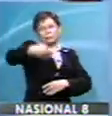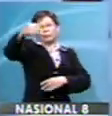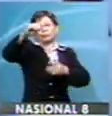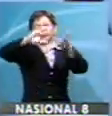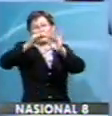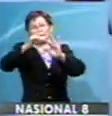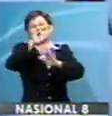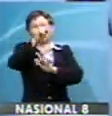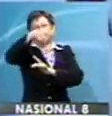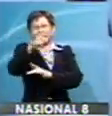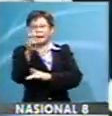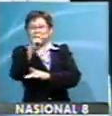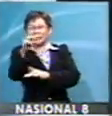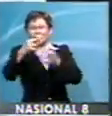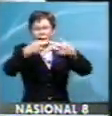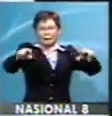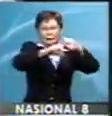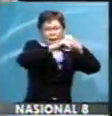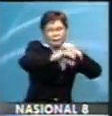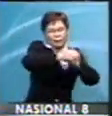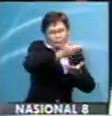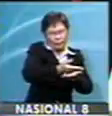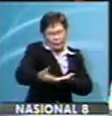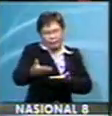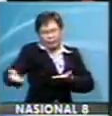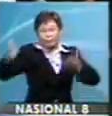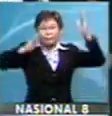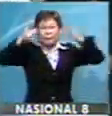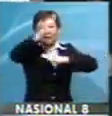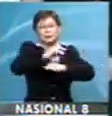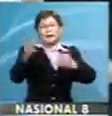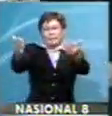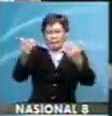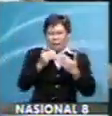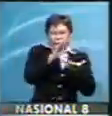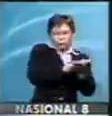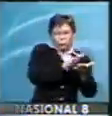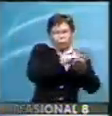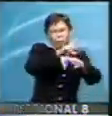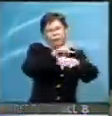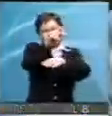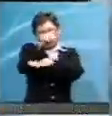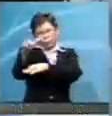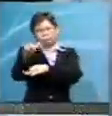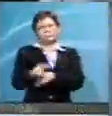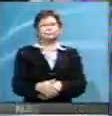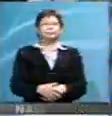Kementerian itu beliau melancarkan kempen beli barangan Malaysia dan kempen kembali ke sekolah di ibu